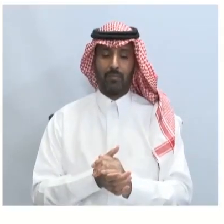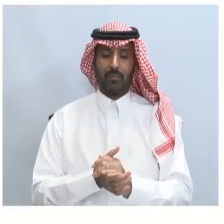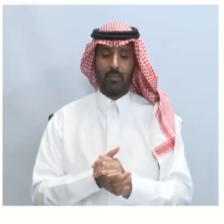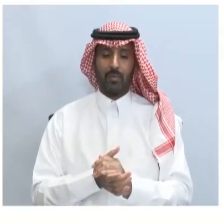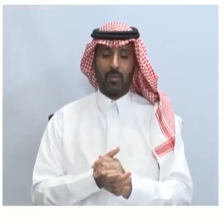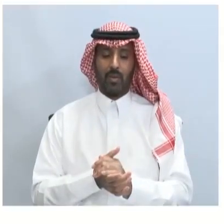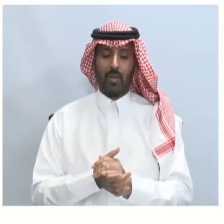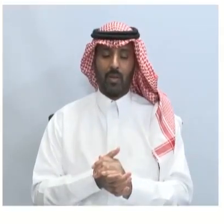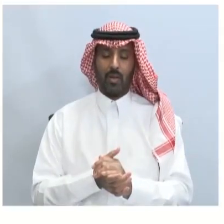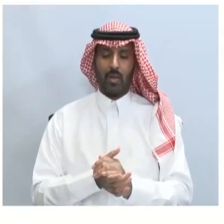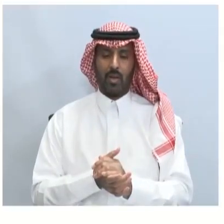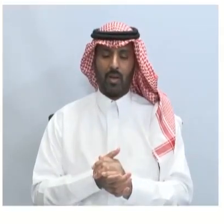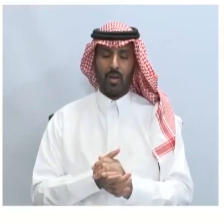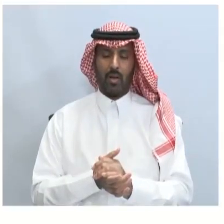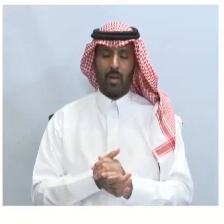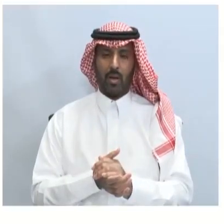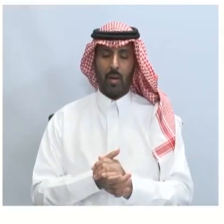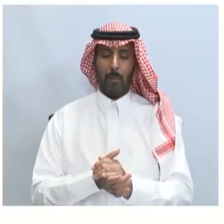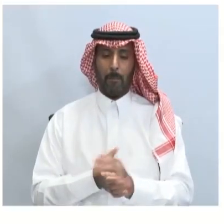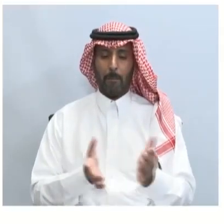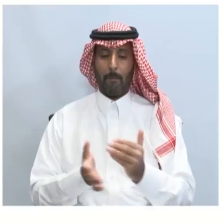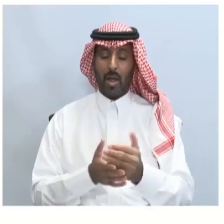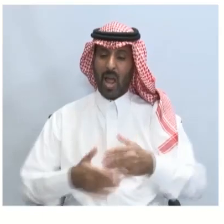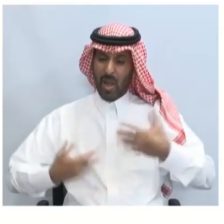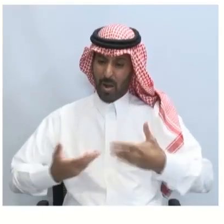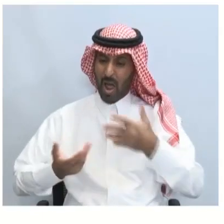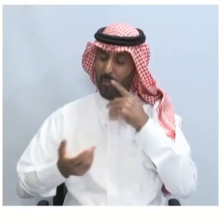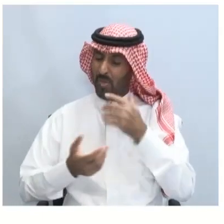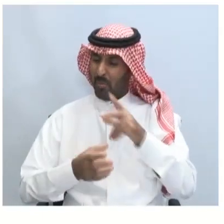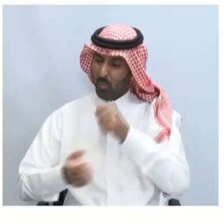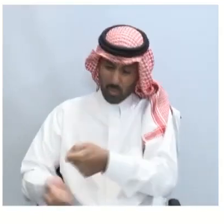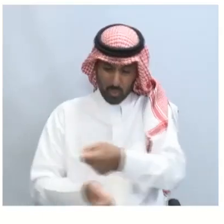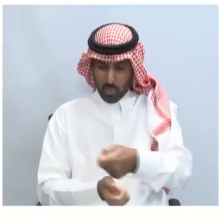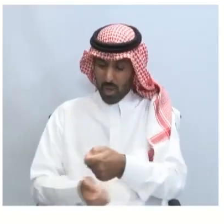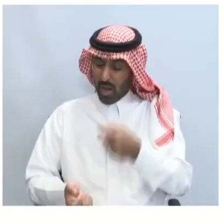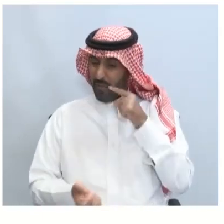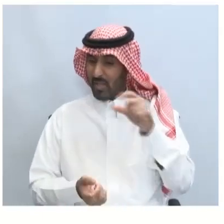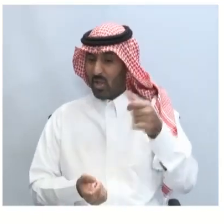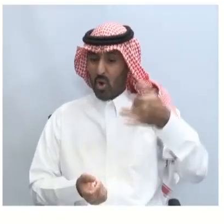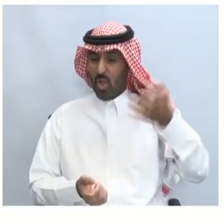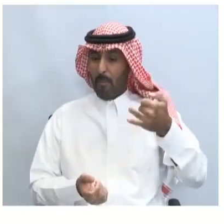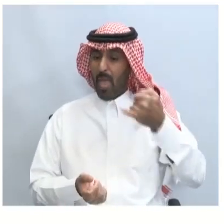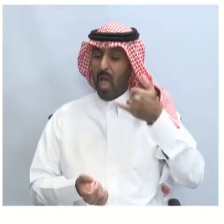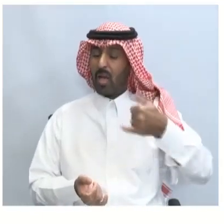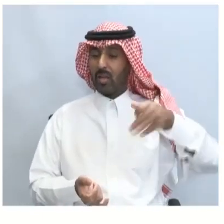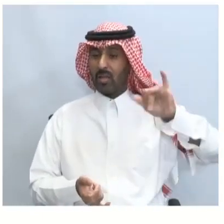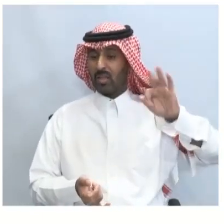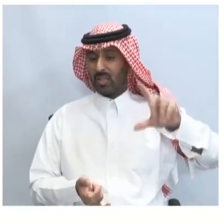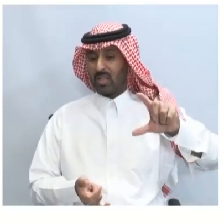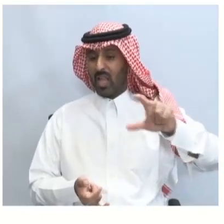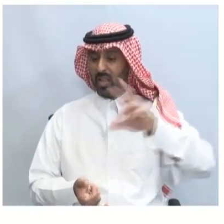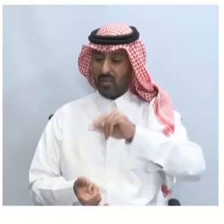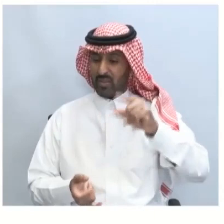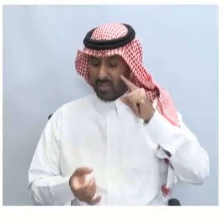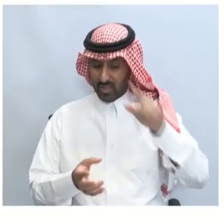صحيح اذا صحيح اعبث بالماء وانا في دوره المياه كما يفعلها